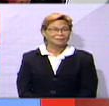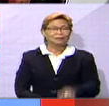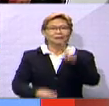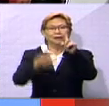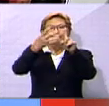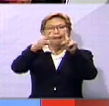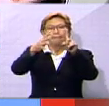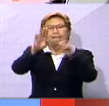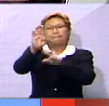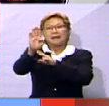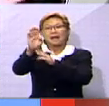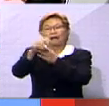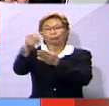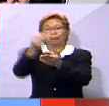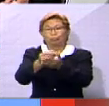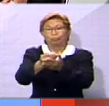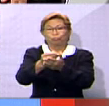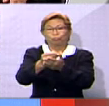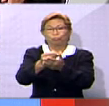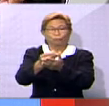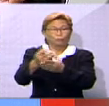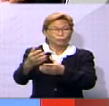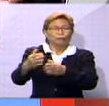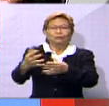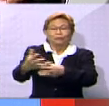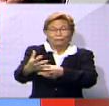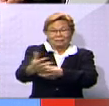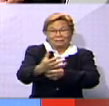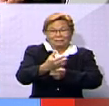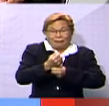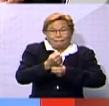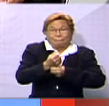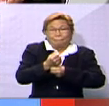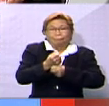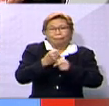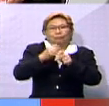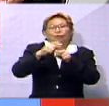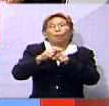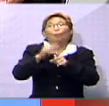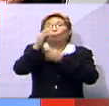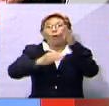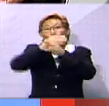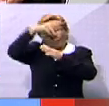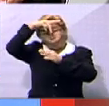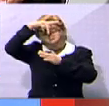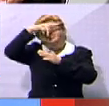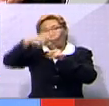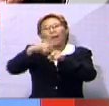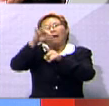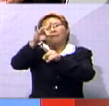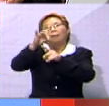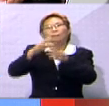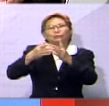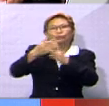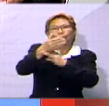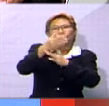114 bilion ringgit berjaya dijana oleh vendor Bumi Putra setakat Ogos tahun ini menerusi agenda pemerkasaan